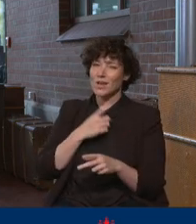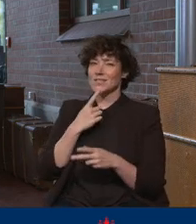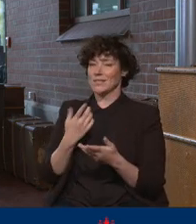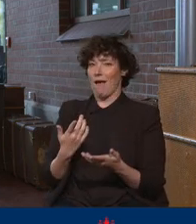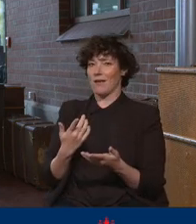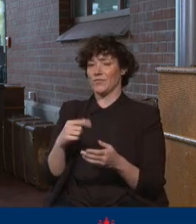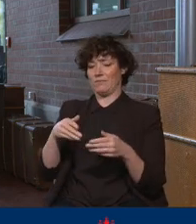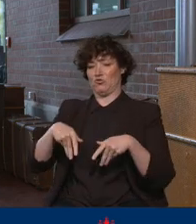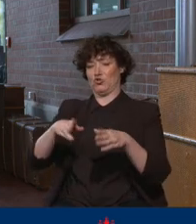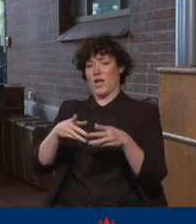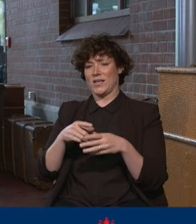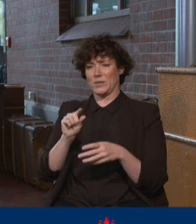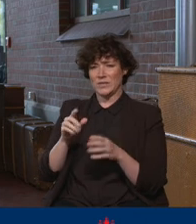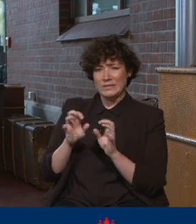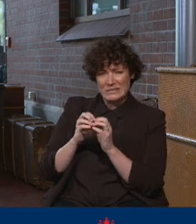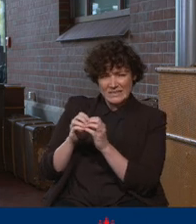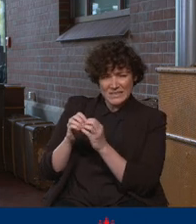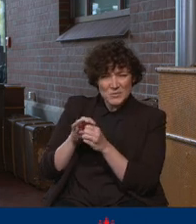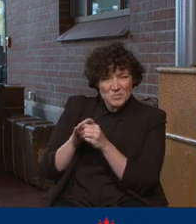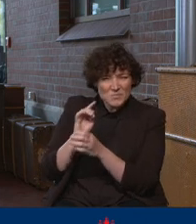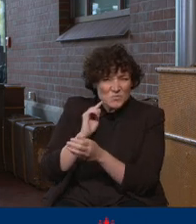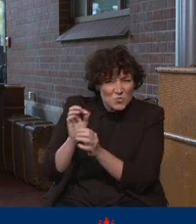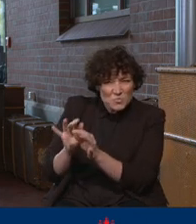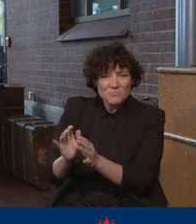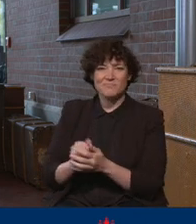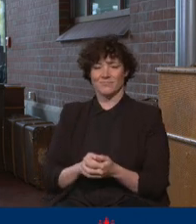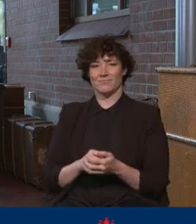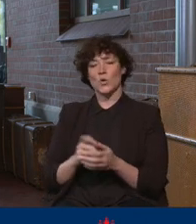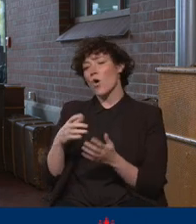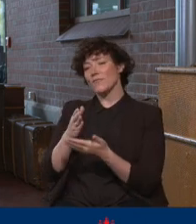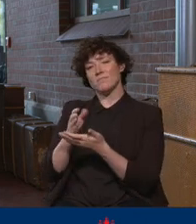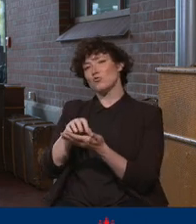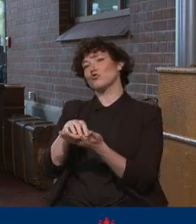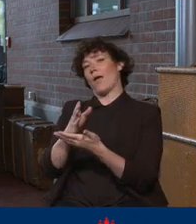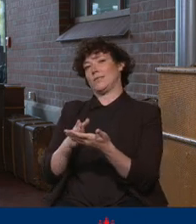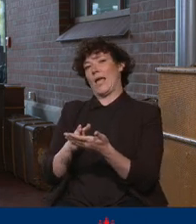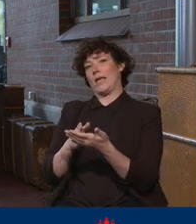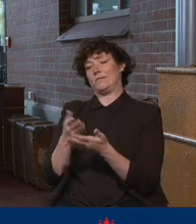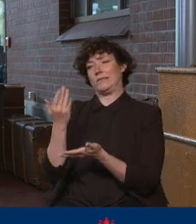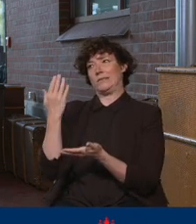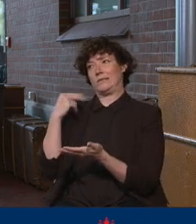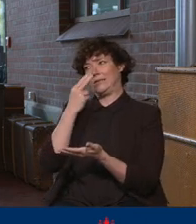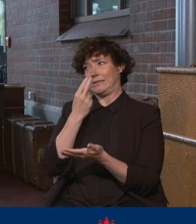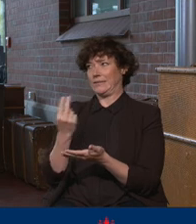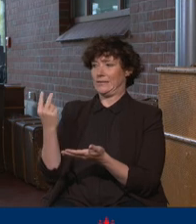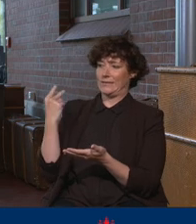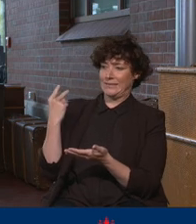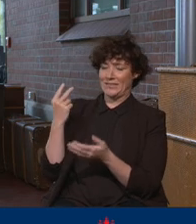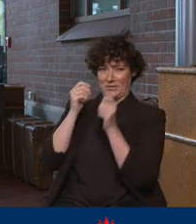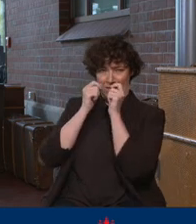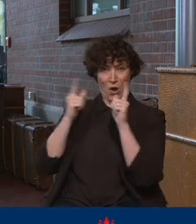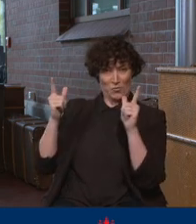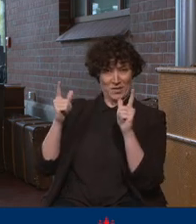straße kauert und vielleicht auch nicht der stadtteil war in den zurückliegenden jahrzehnten der mit besonderer aufmerksamkeit